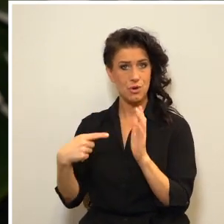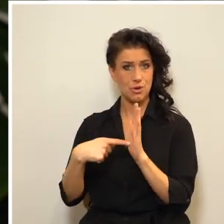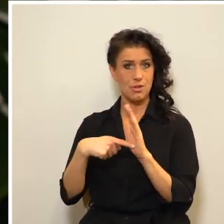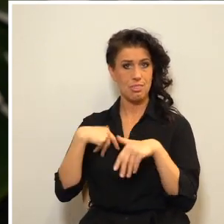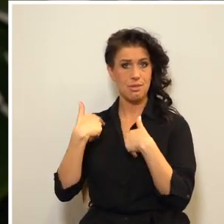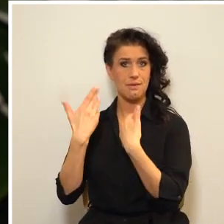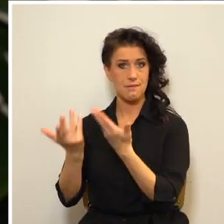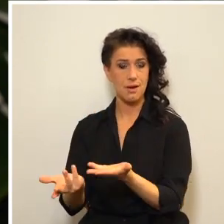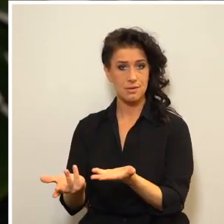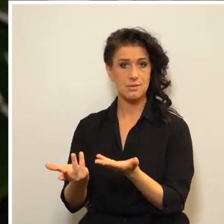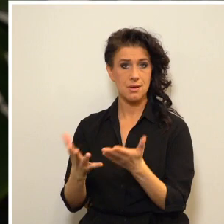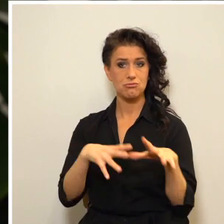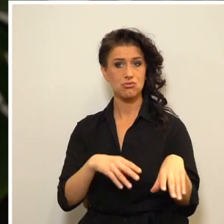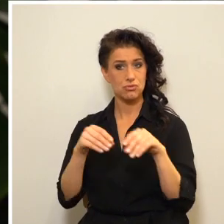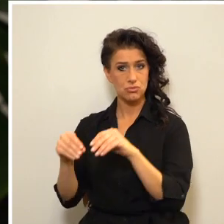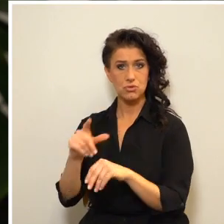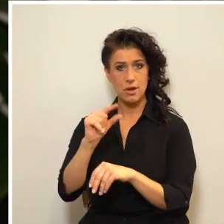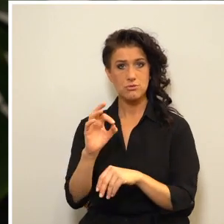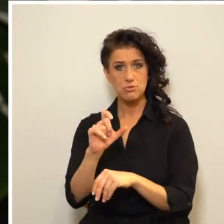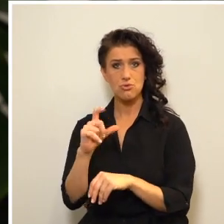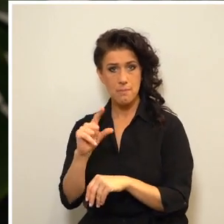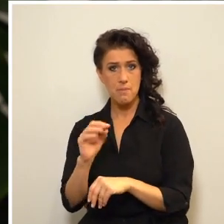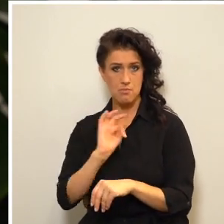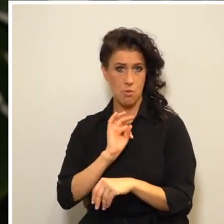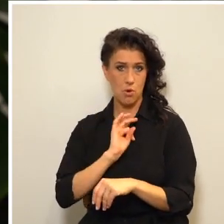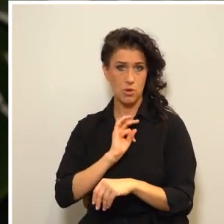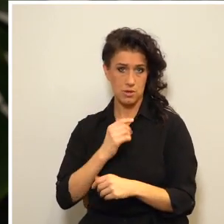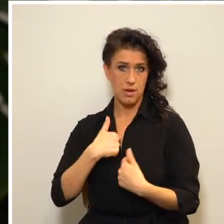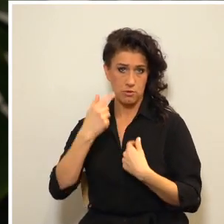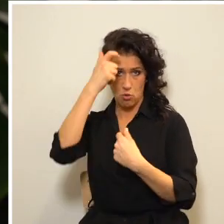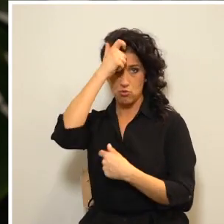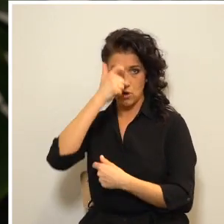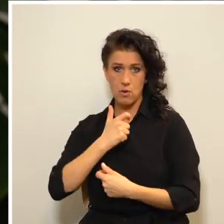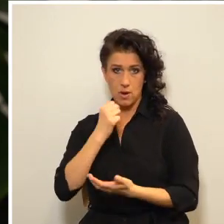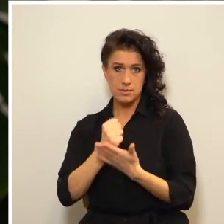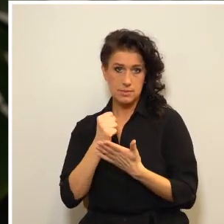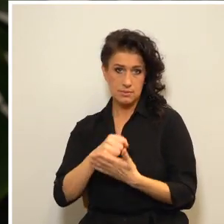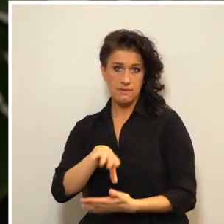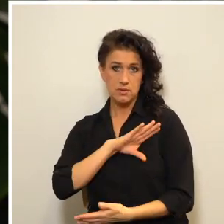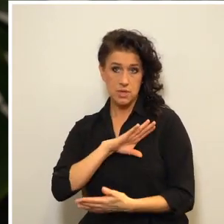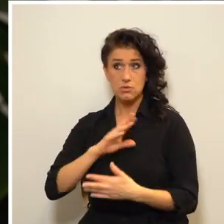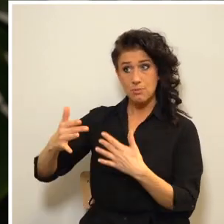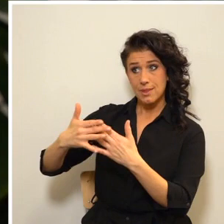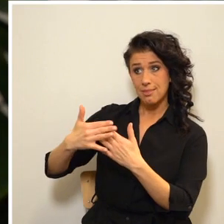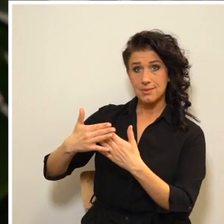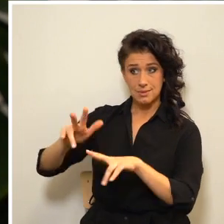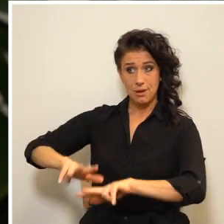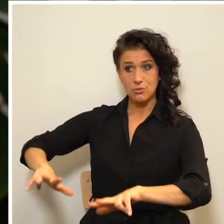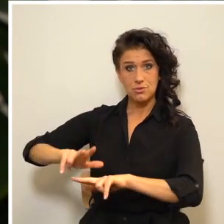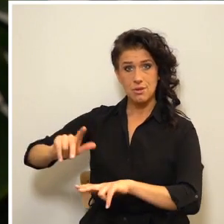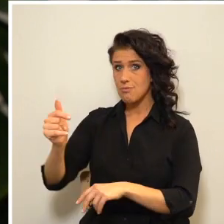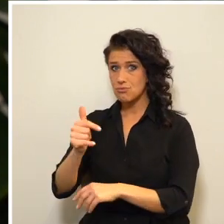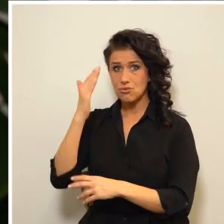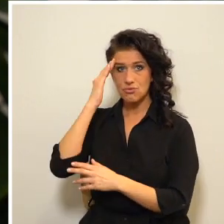dawstwa do przeszczepu ze swoich organów w przypadku w przypadku